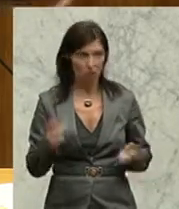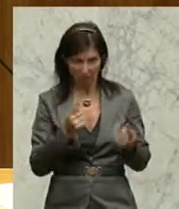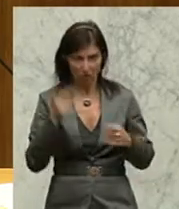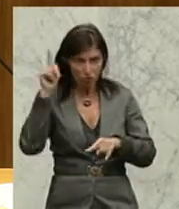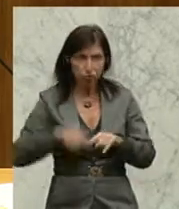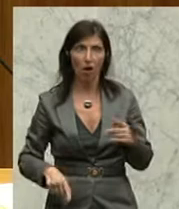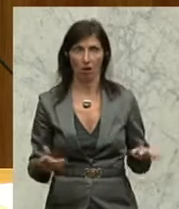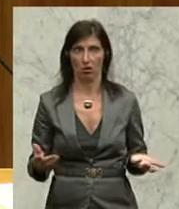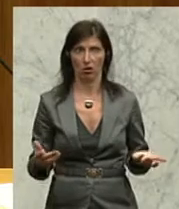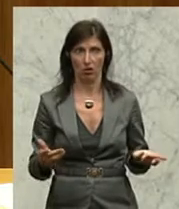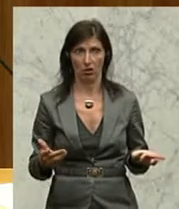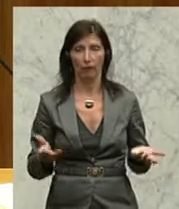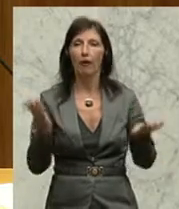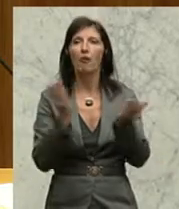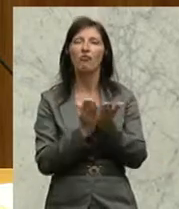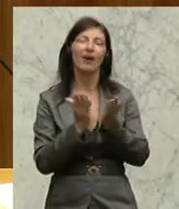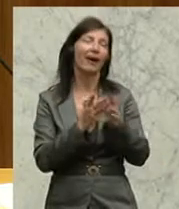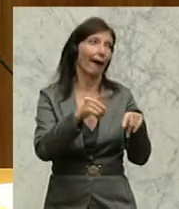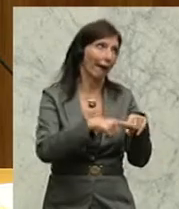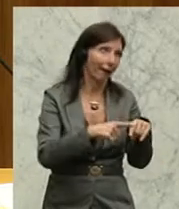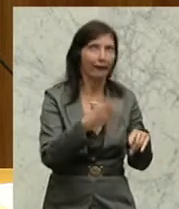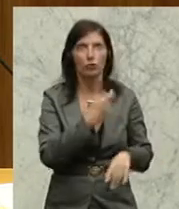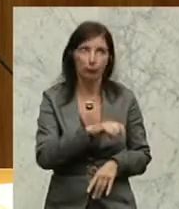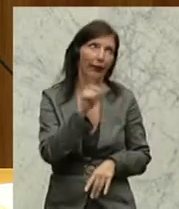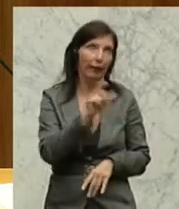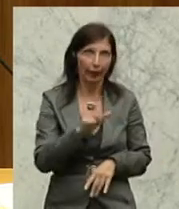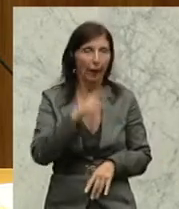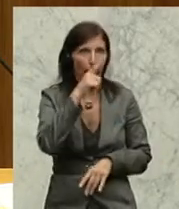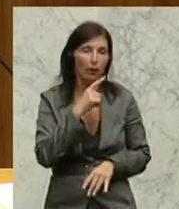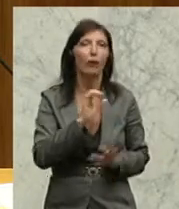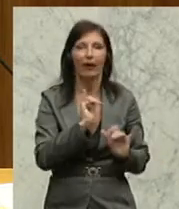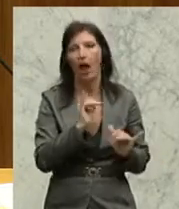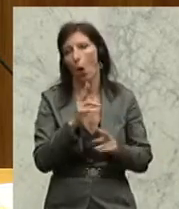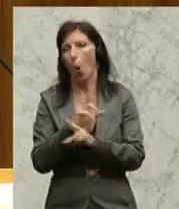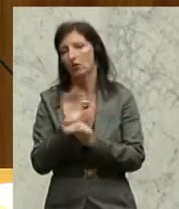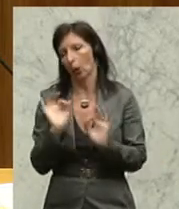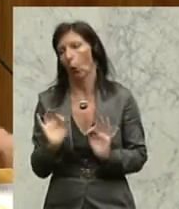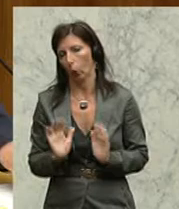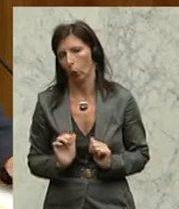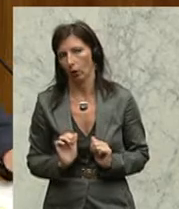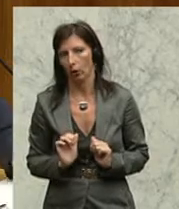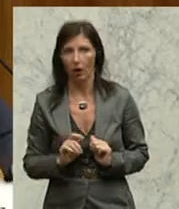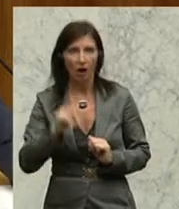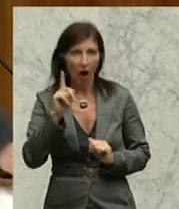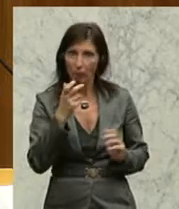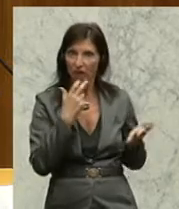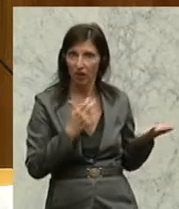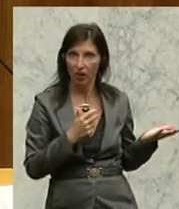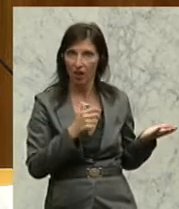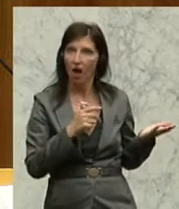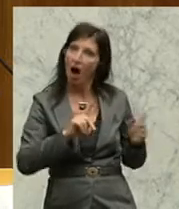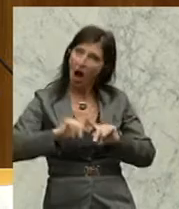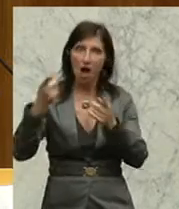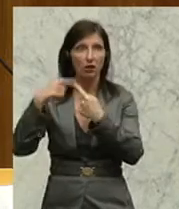werde ich mich vergleiche mit willigen mit spanien italien portugal dann ist die solide ich möchte mich auch mit der konkurrenz wegen ländern vergleichen